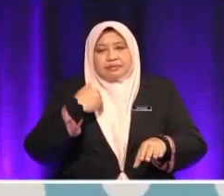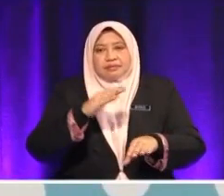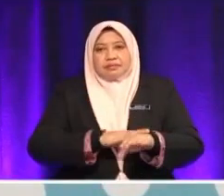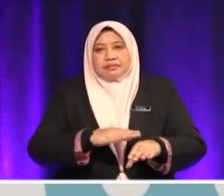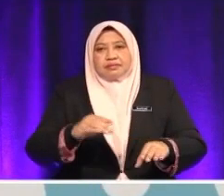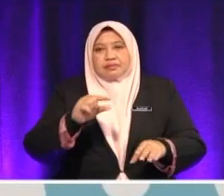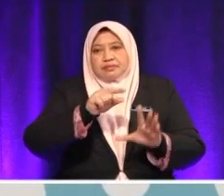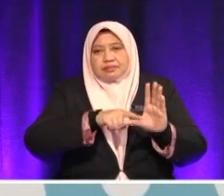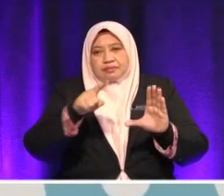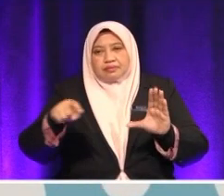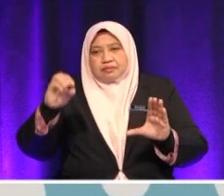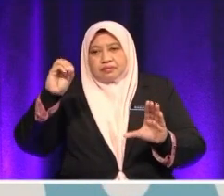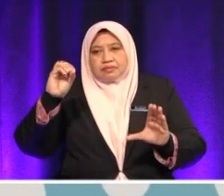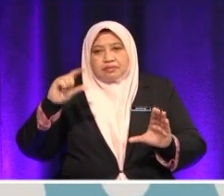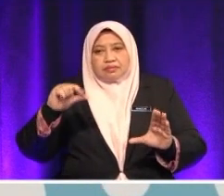seterusnya